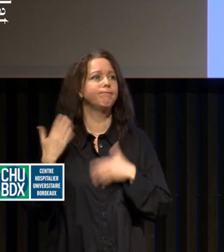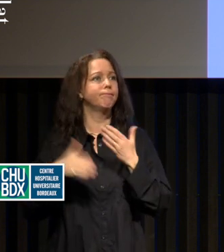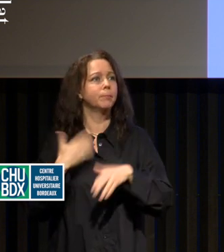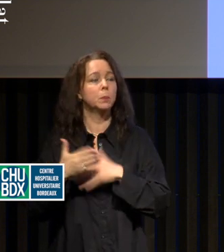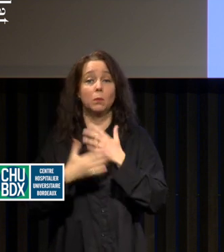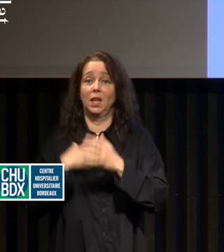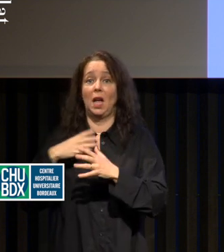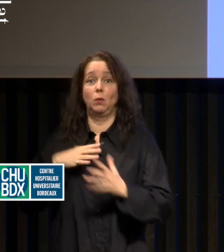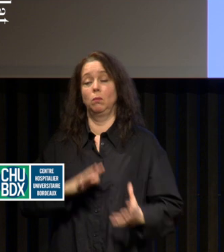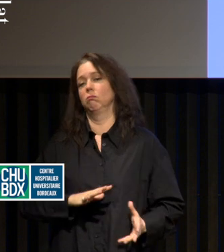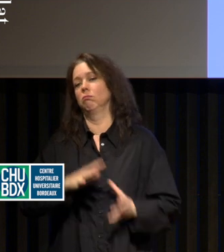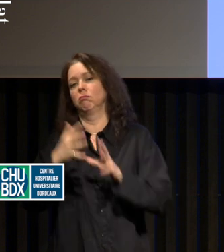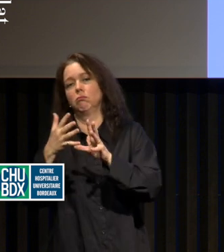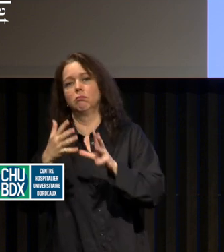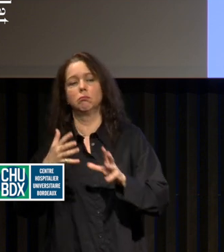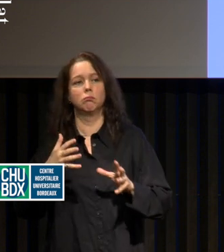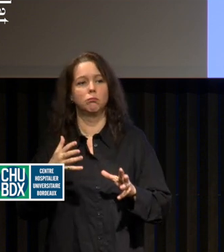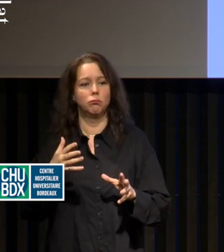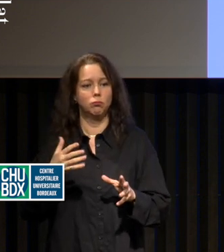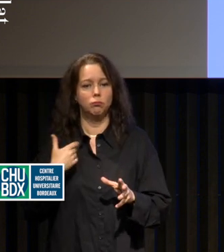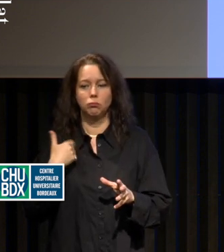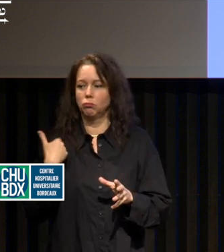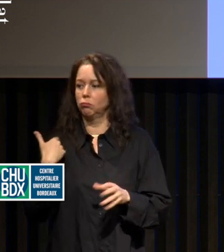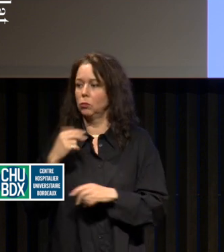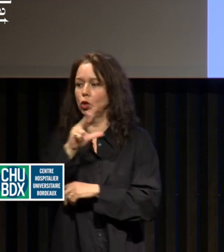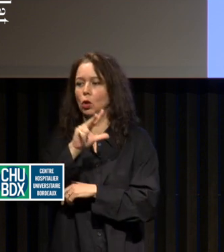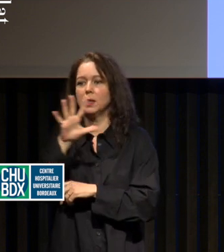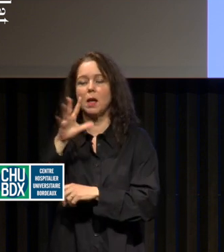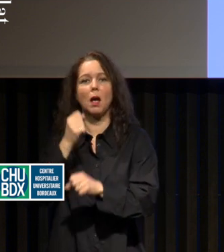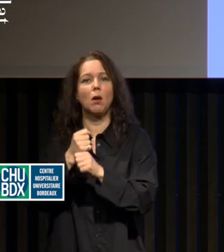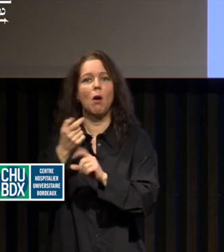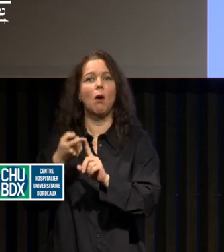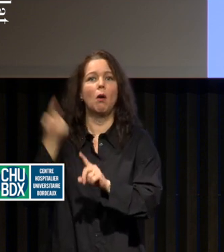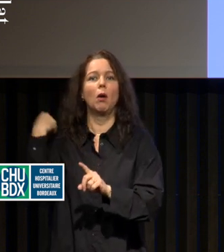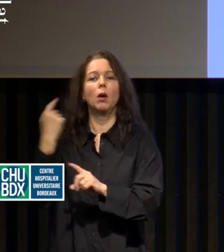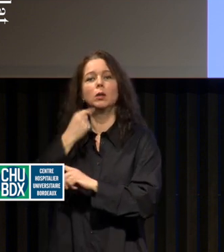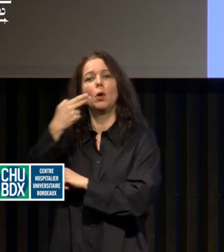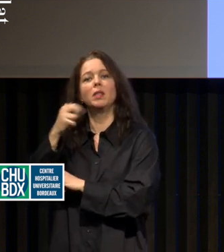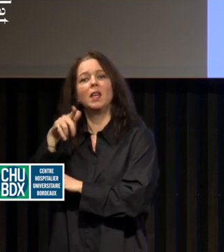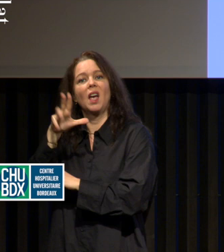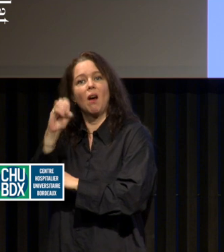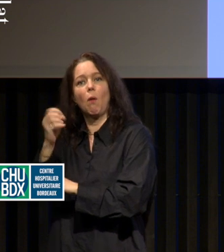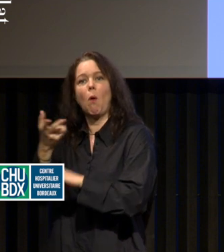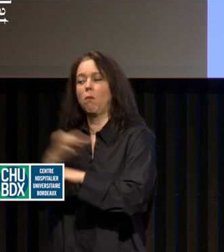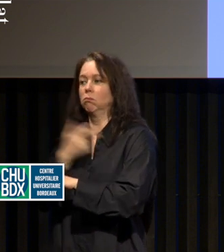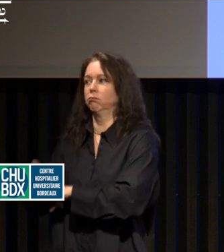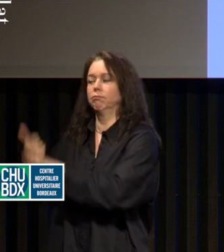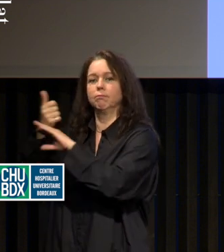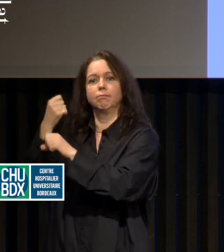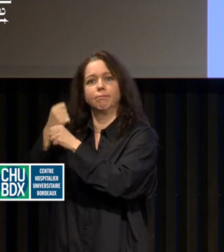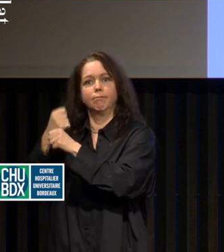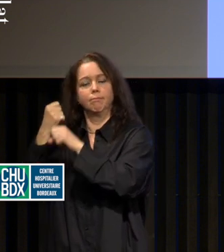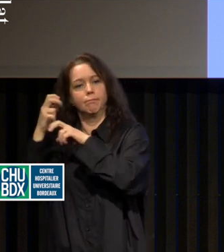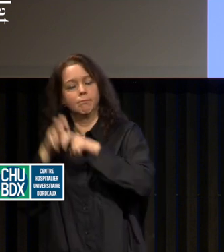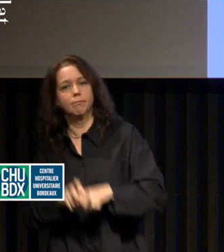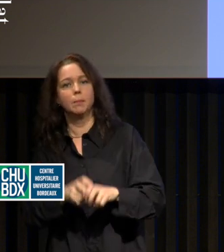c'est qu'il y a maintenant 35 ans, Francis Maigrot est un des pionniers à avoir travaillé là-dessus, la maladie ulcéreuse